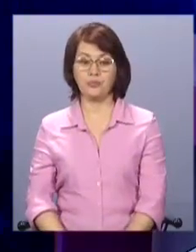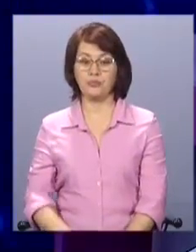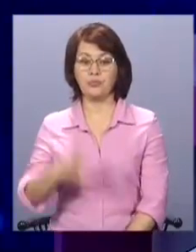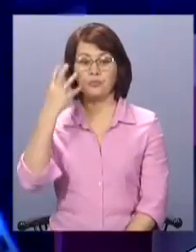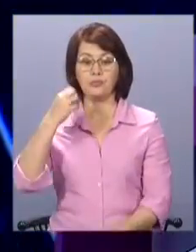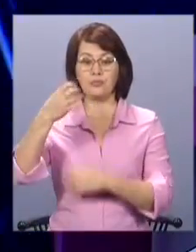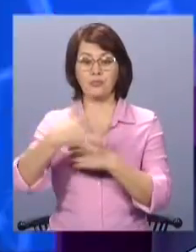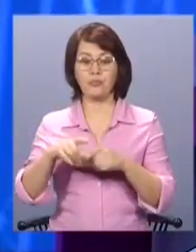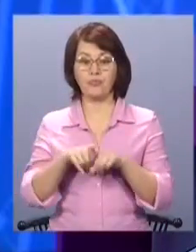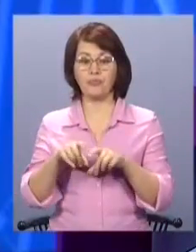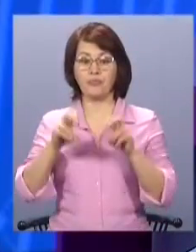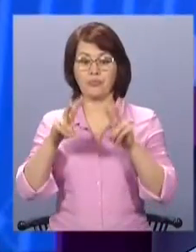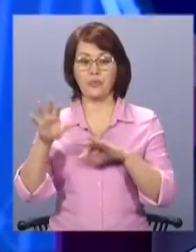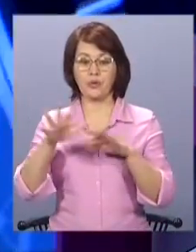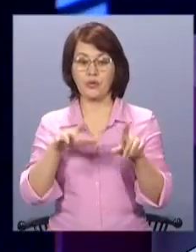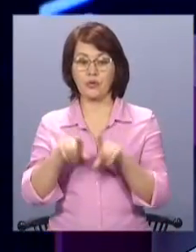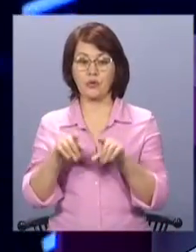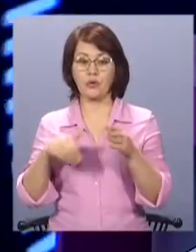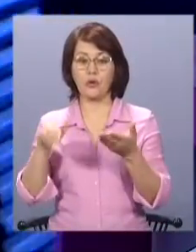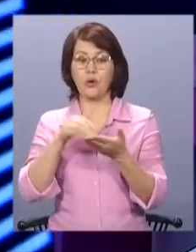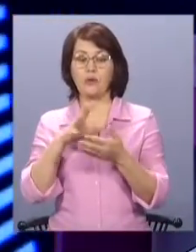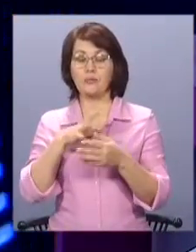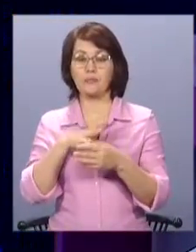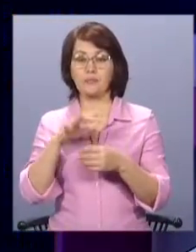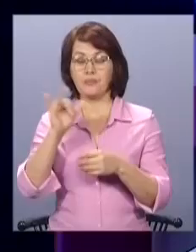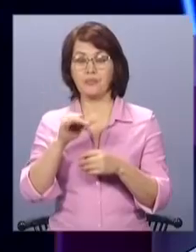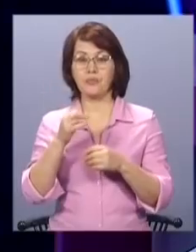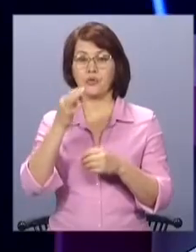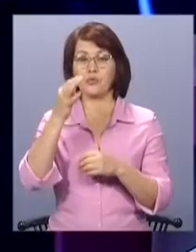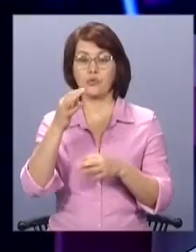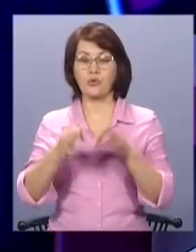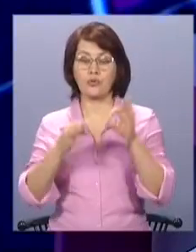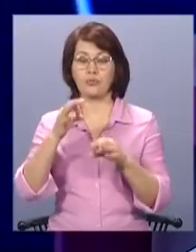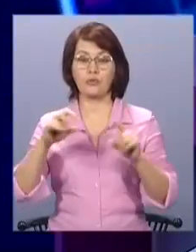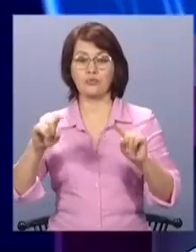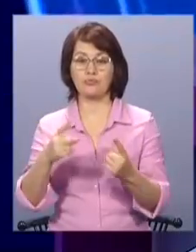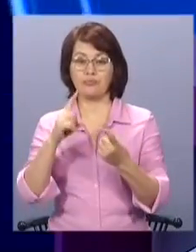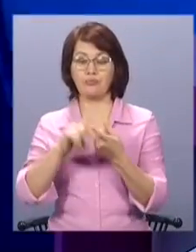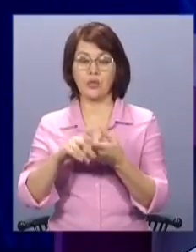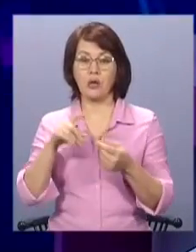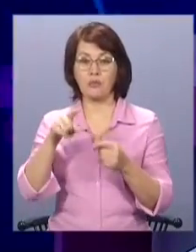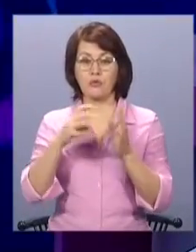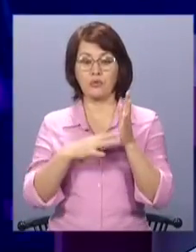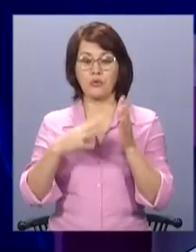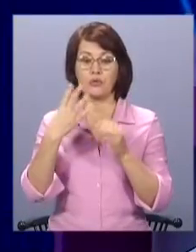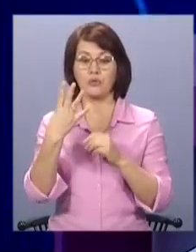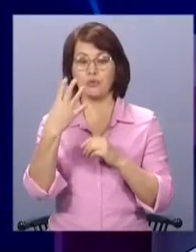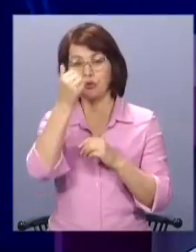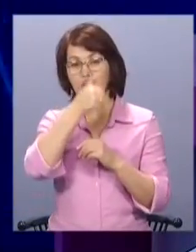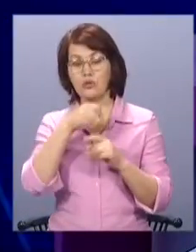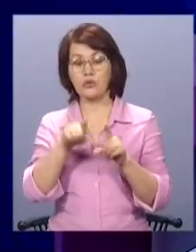Алматы орталығындағы арнайы операция нәтижесінде ұсталған күдікті сот санкциясымен қамауға алынды. 1994